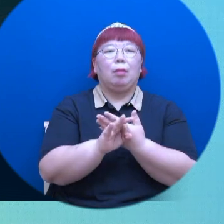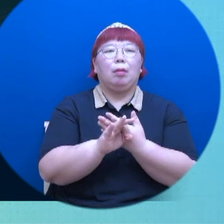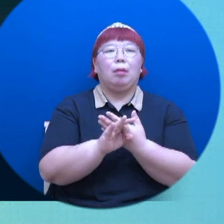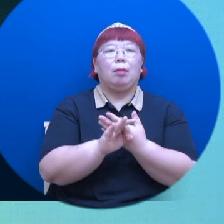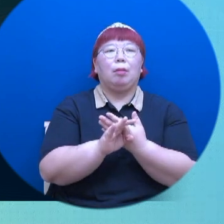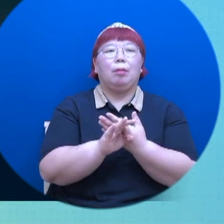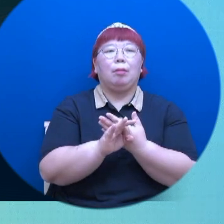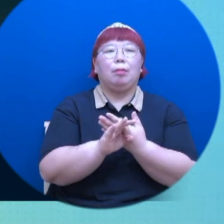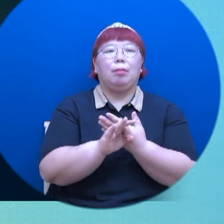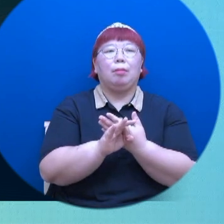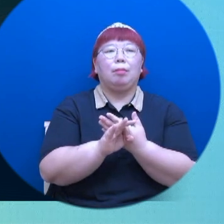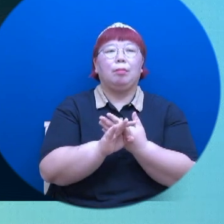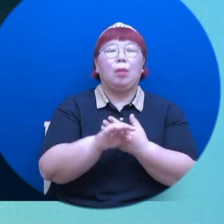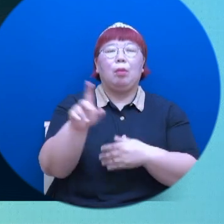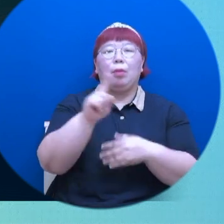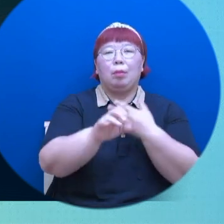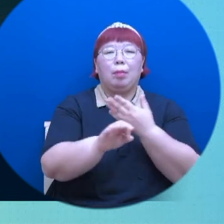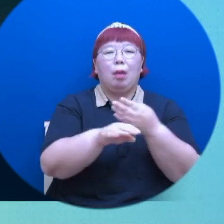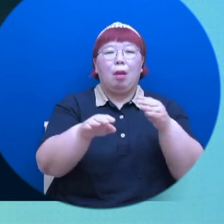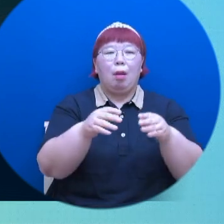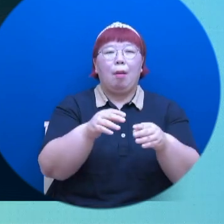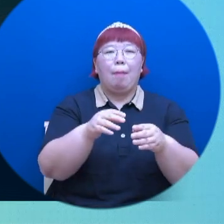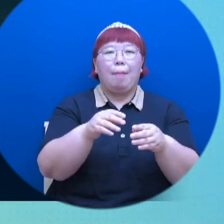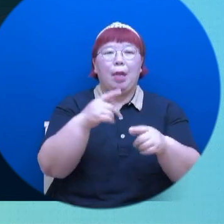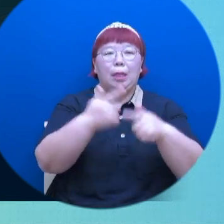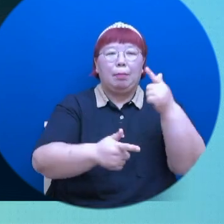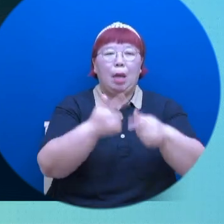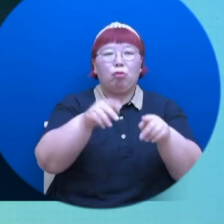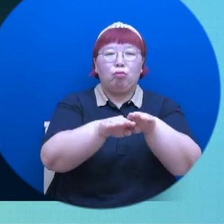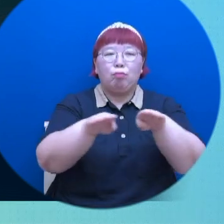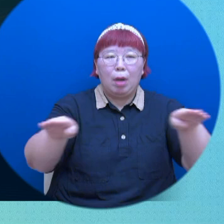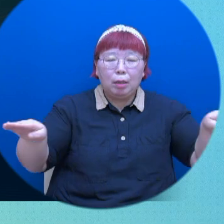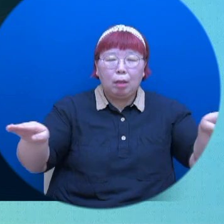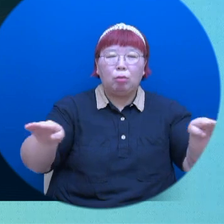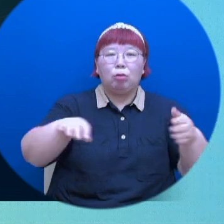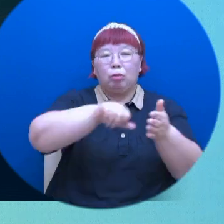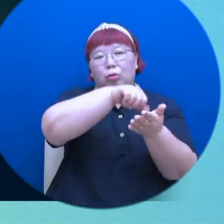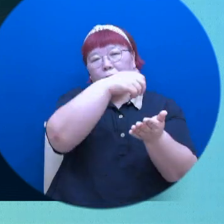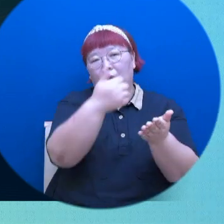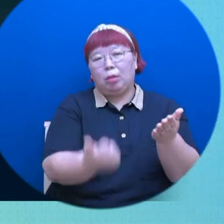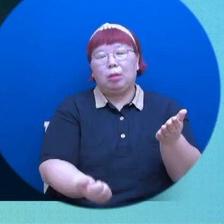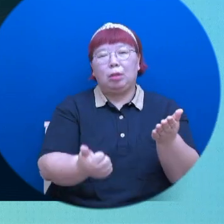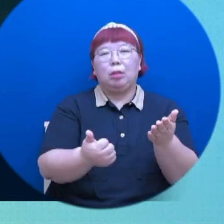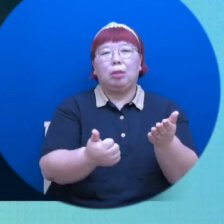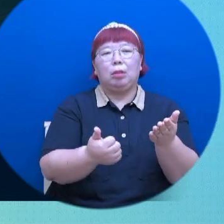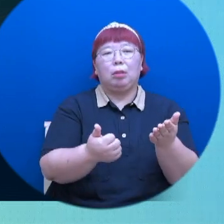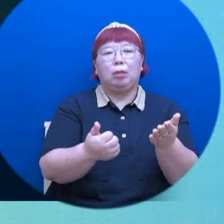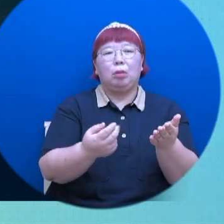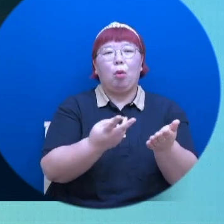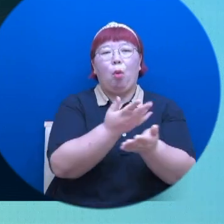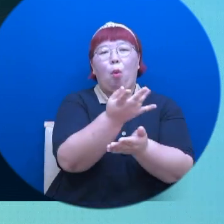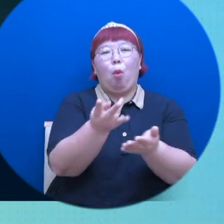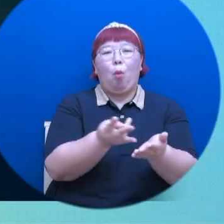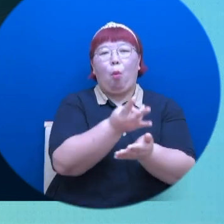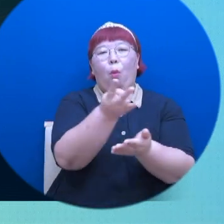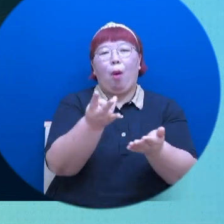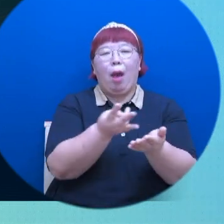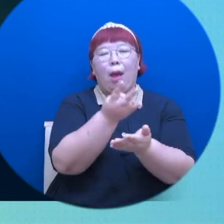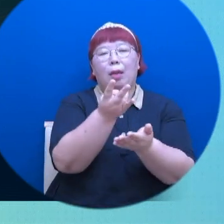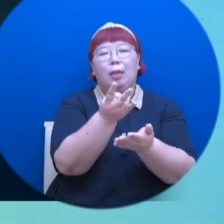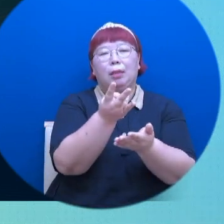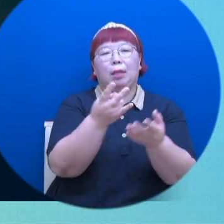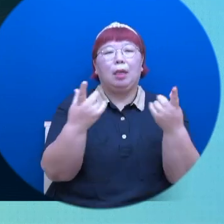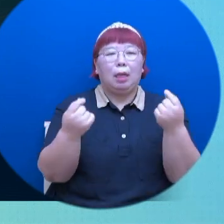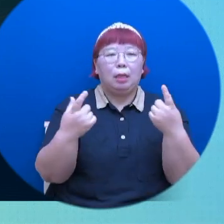마치 마룻바닥으로 추락하는 와인잔 같이 당신의 마음은 산산조각 나겠지.